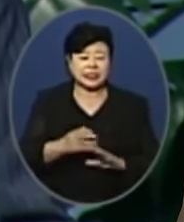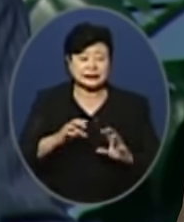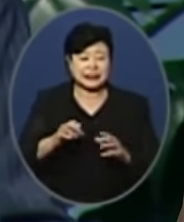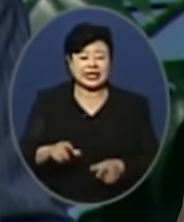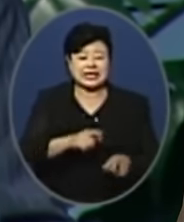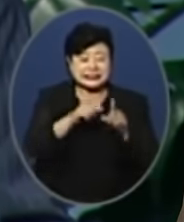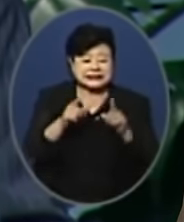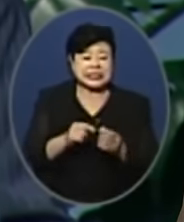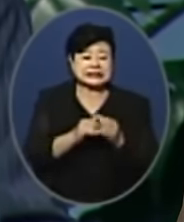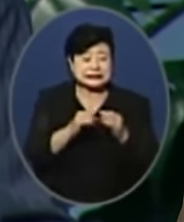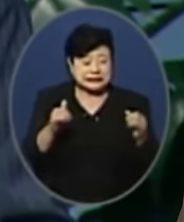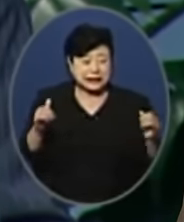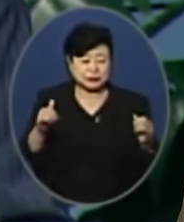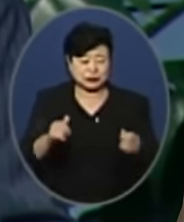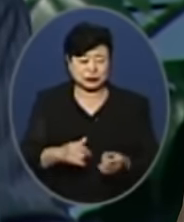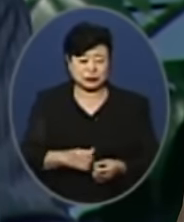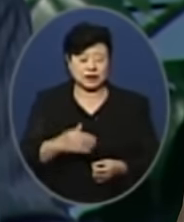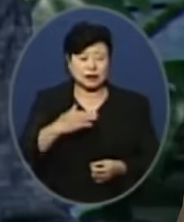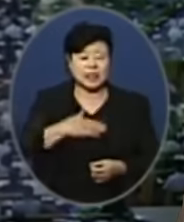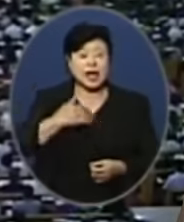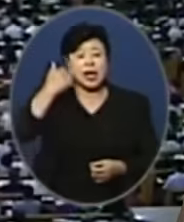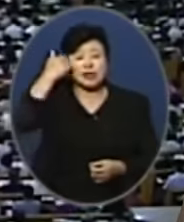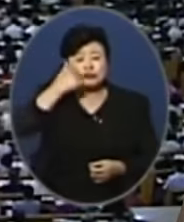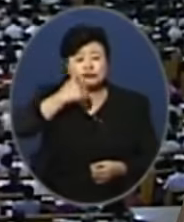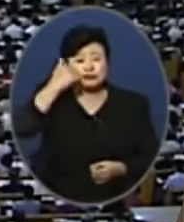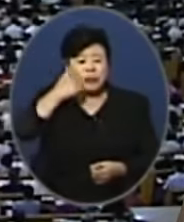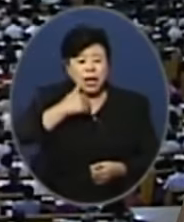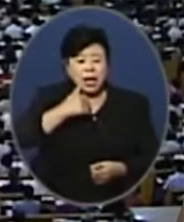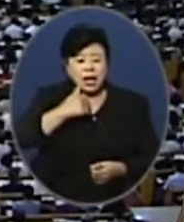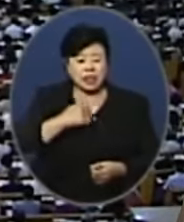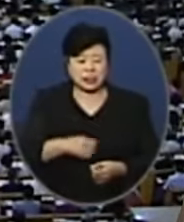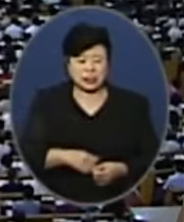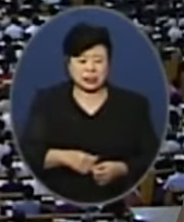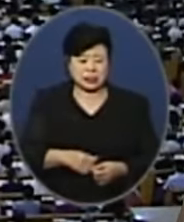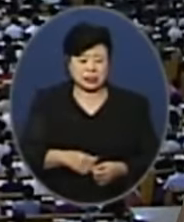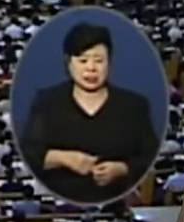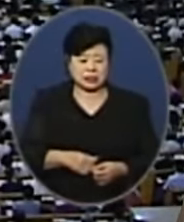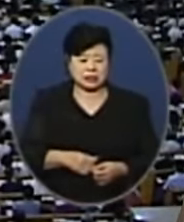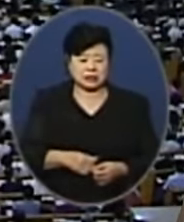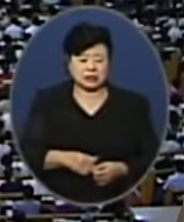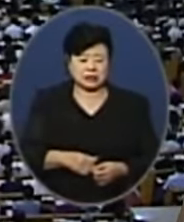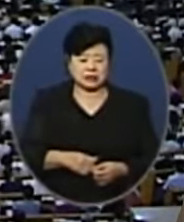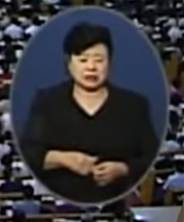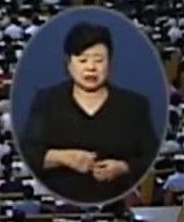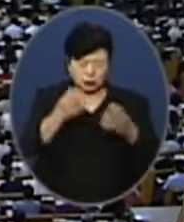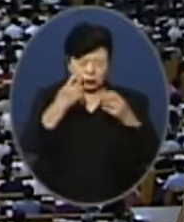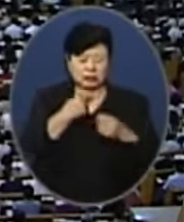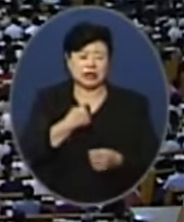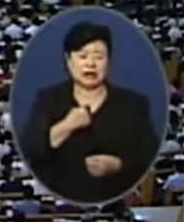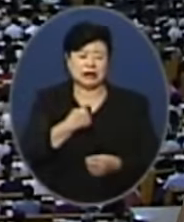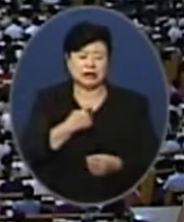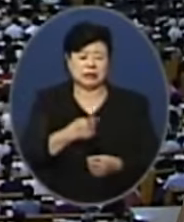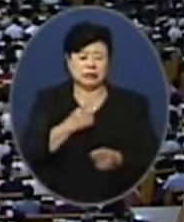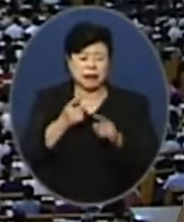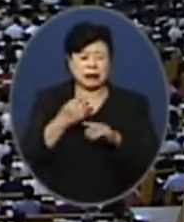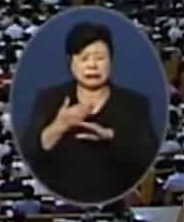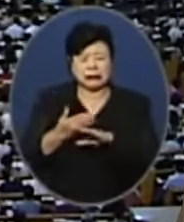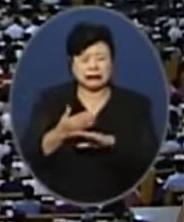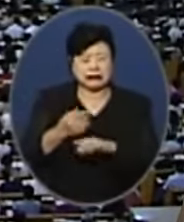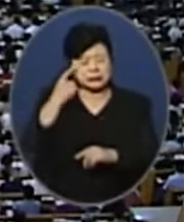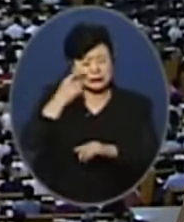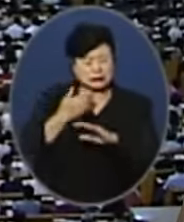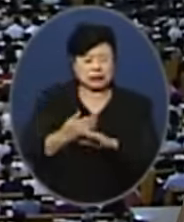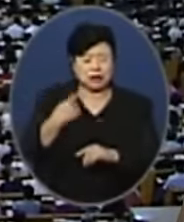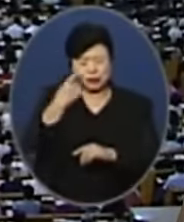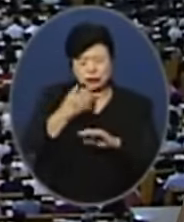사는 한인 2세들 역시 나는 누구인가라는 정체성의 문제로 고통을 겪습니다. 같은 언어를 사용하고 같은 생각을